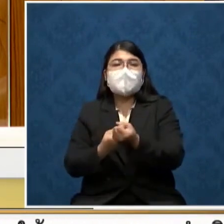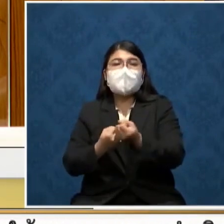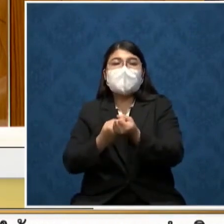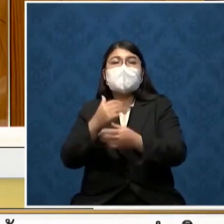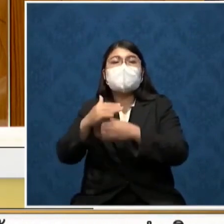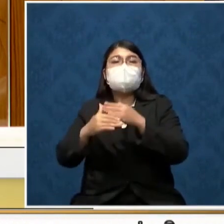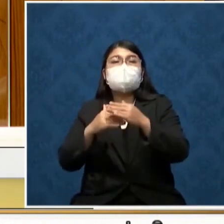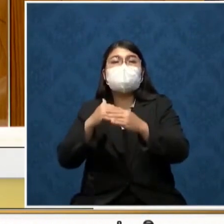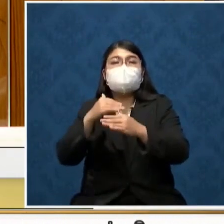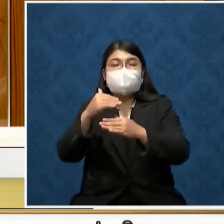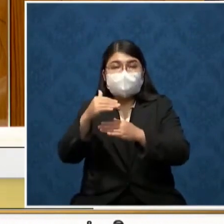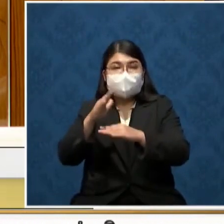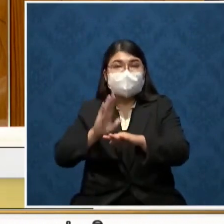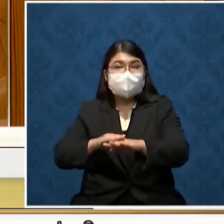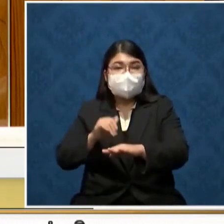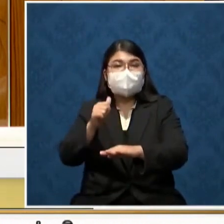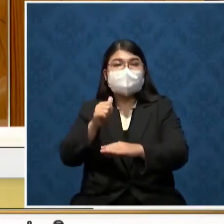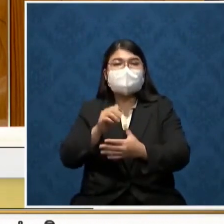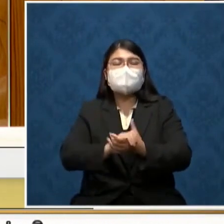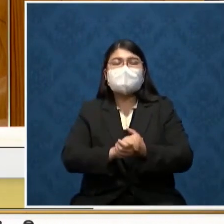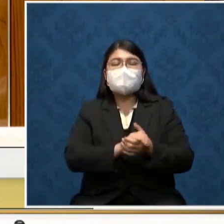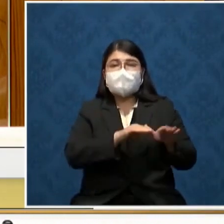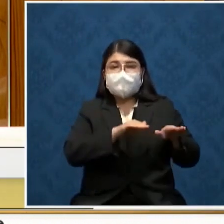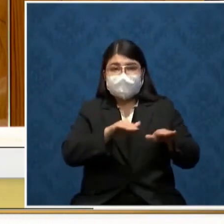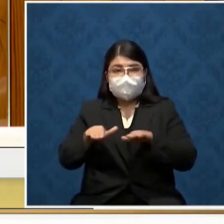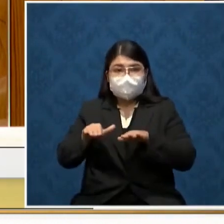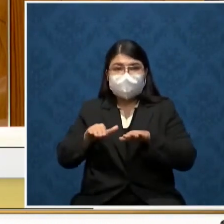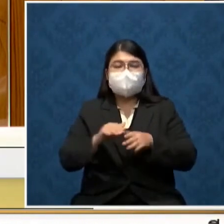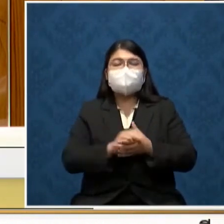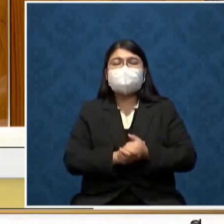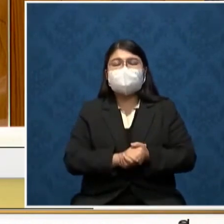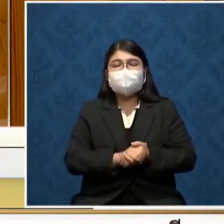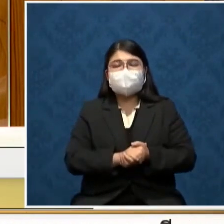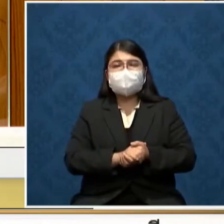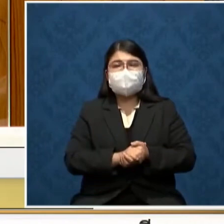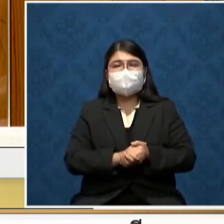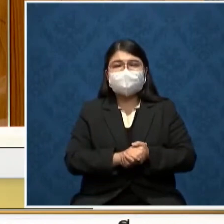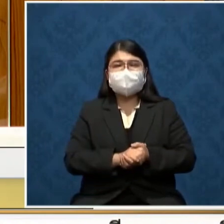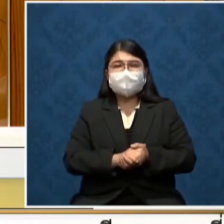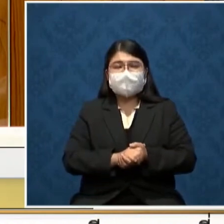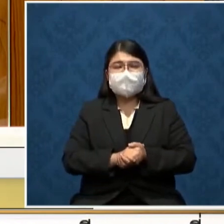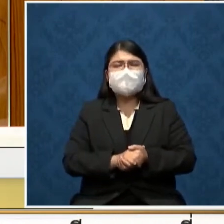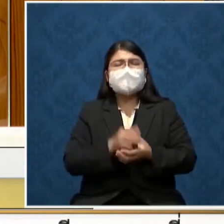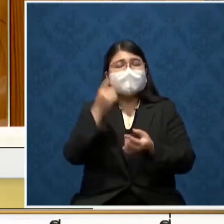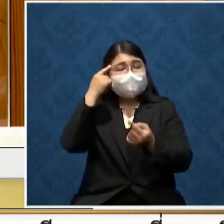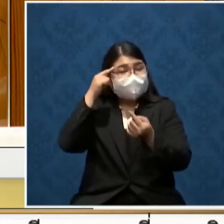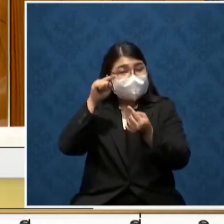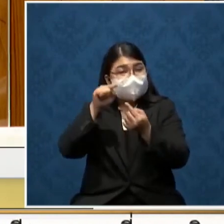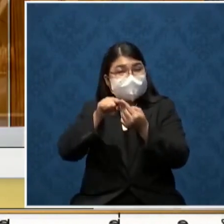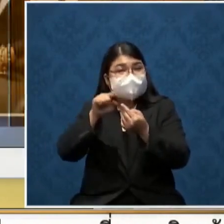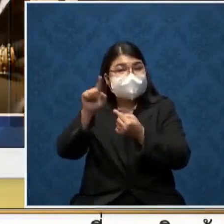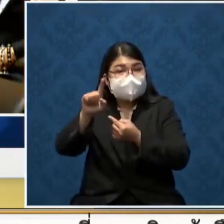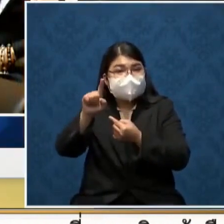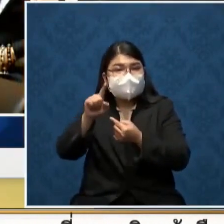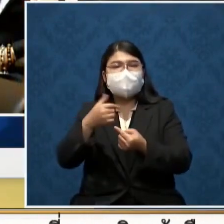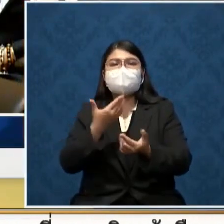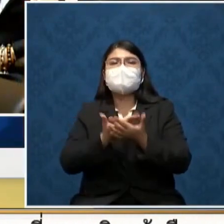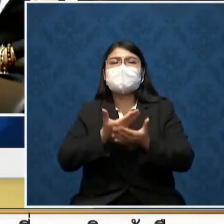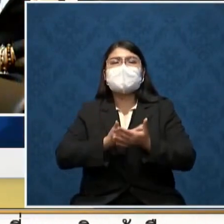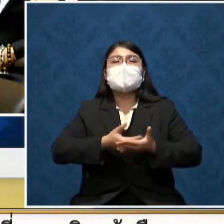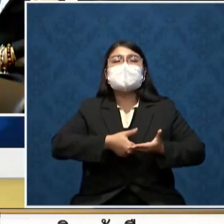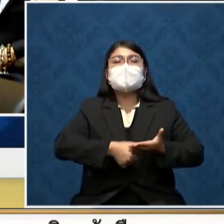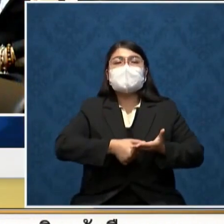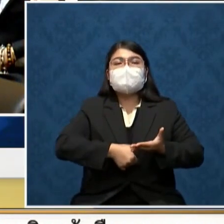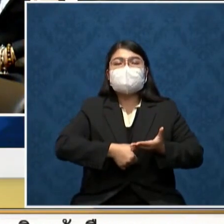ยพร้อมเพรียงกันนะครับในระบบของประเทศและก็ยังต้องคำนึงถึงภาระหนี้สินภาระ